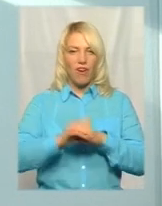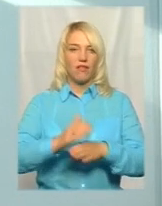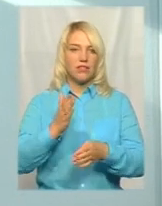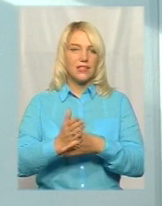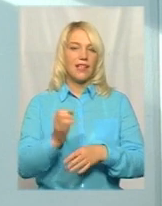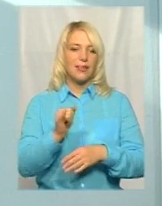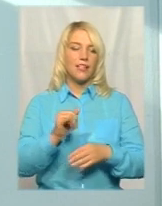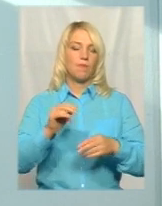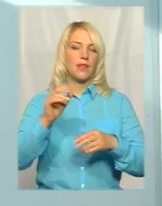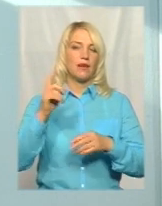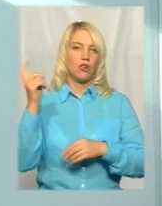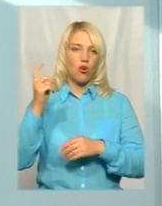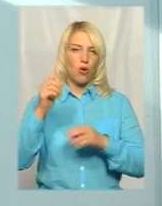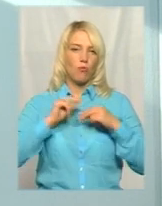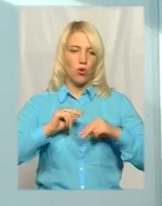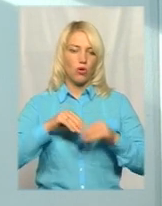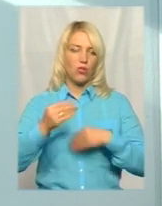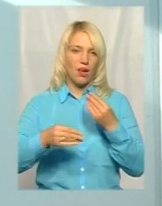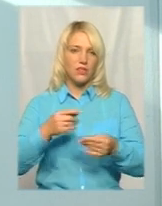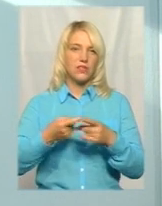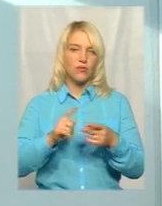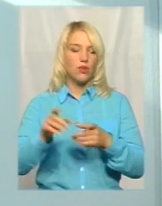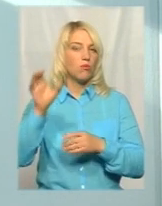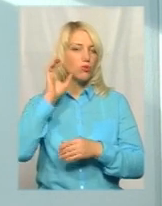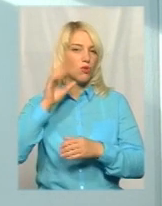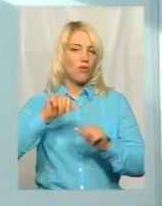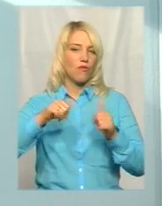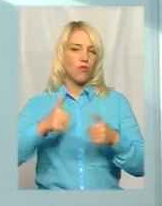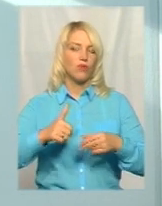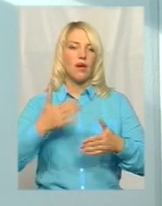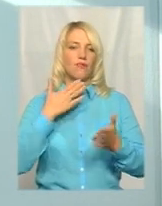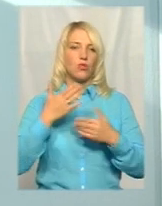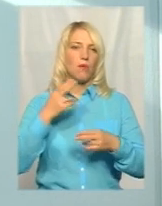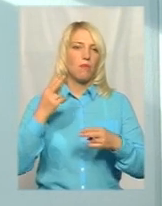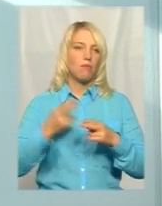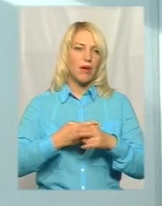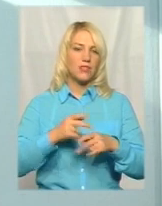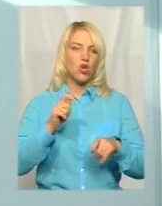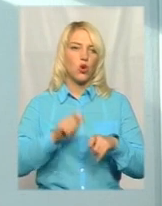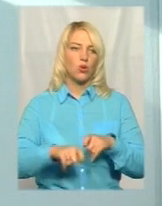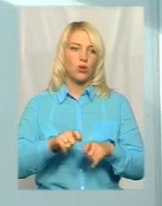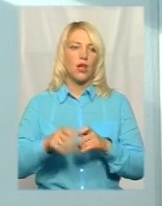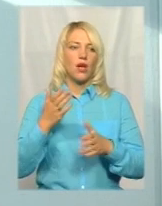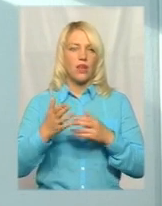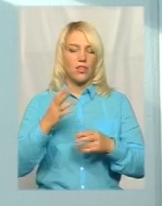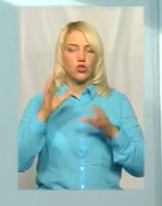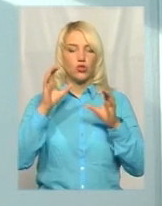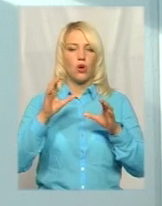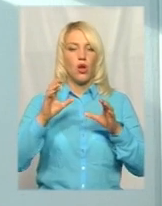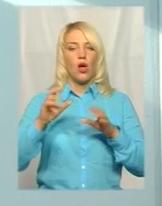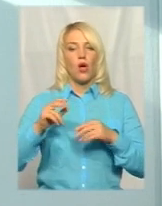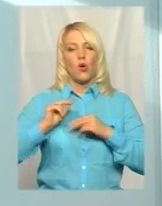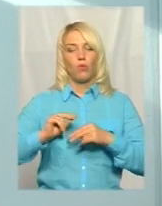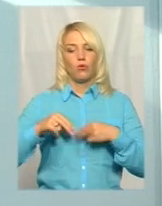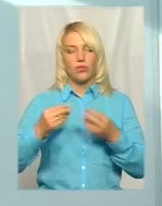роботодавці здебільшого прислухаються і оформляють трудові відносини вже без контрольного заходу. Тобто, ну, якщо роботодавець оформить людину,